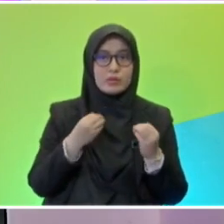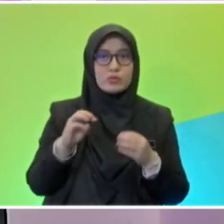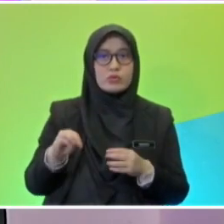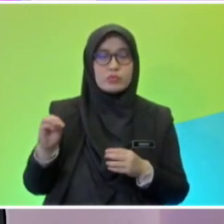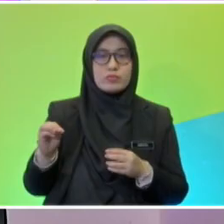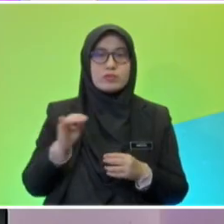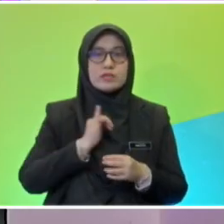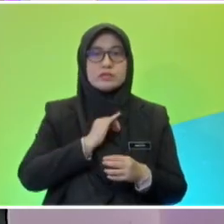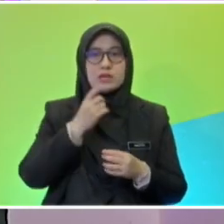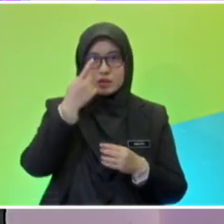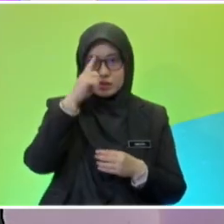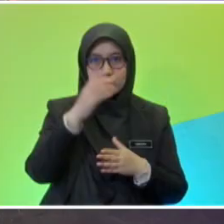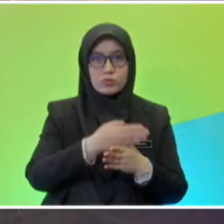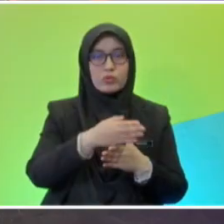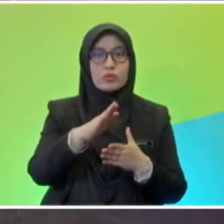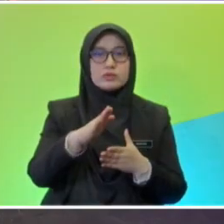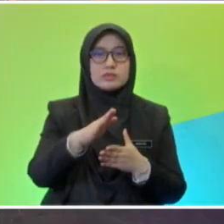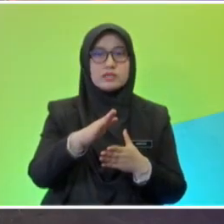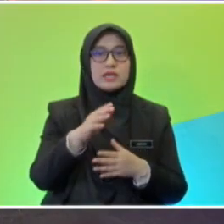Borneo ini tadi nah